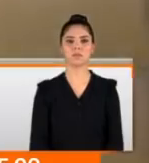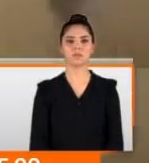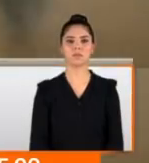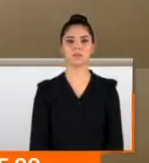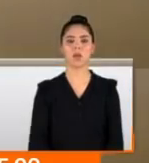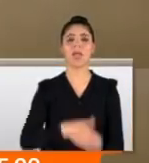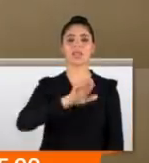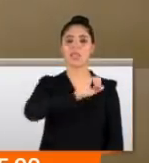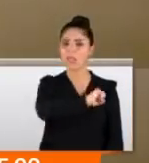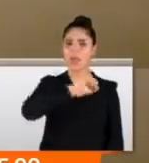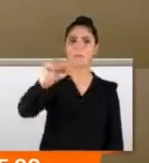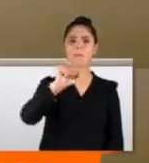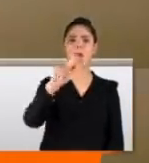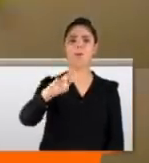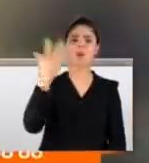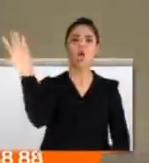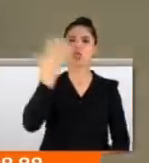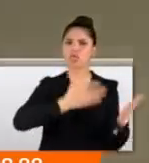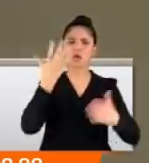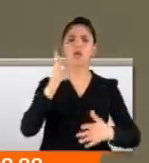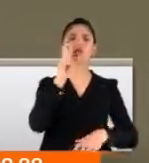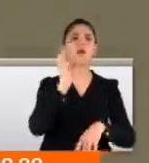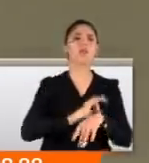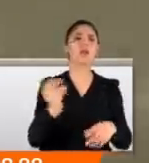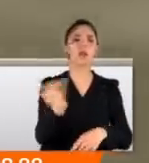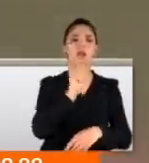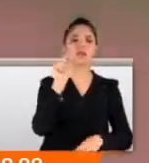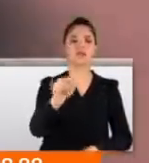Uçan tekmeden kaçamadı, linçten kendini zor kurtardı.